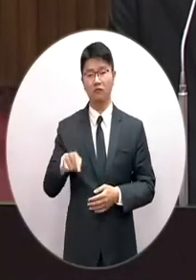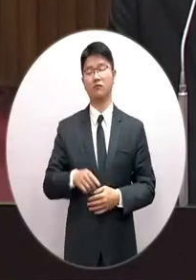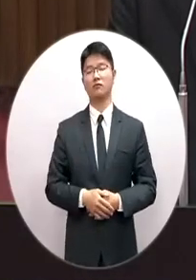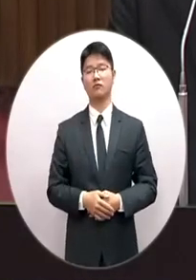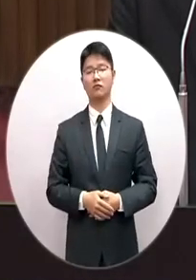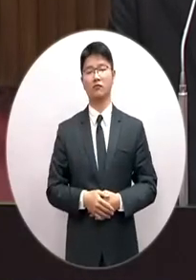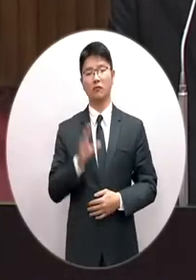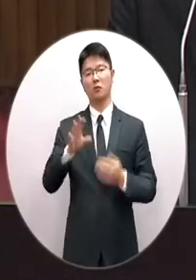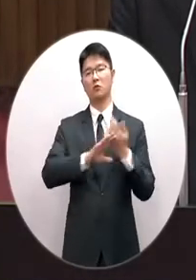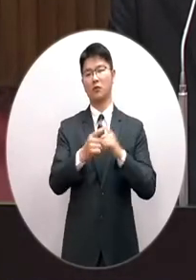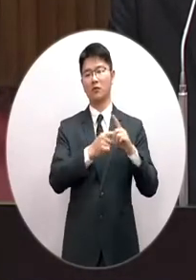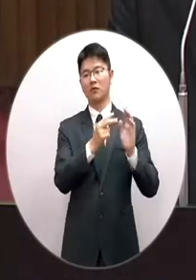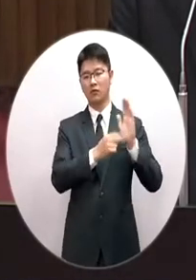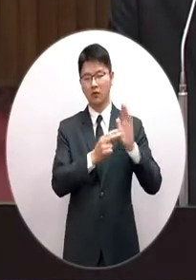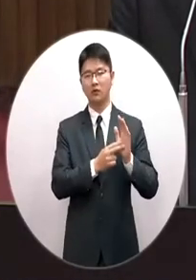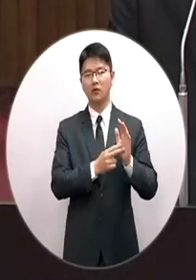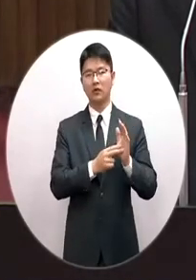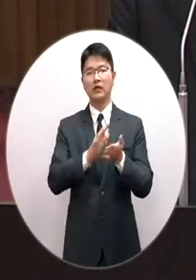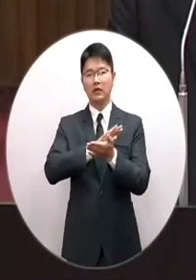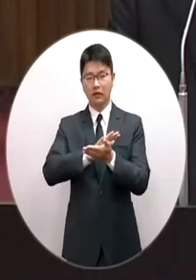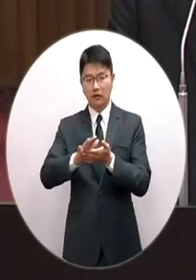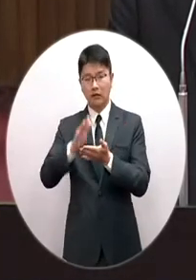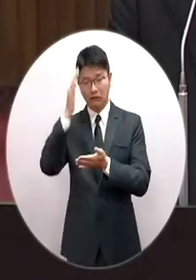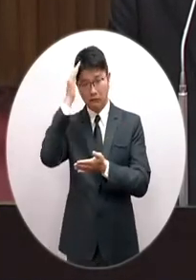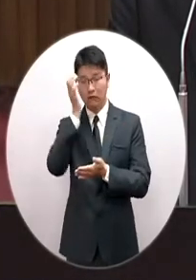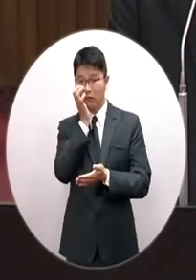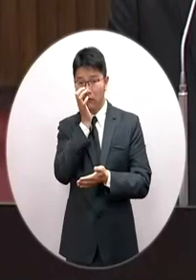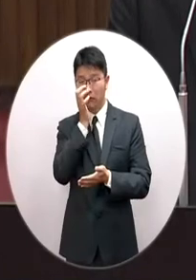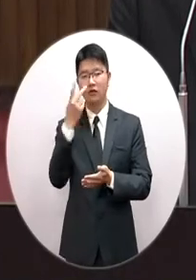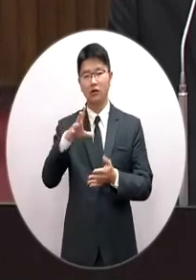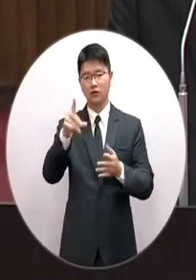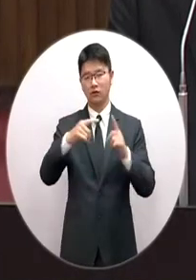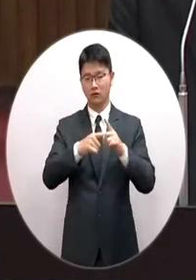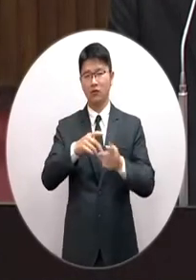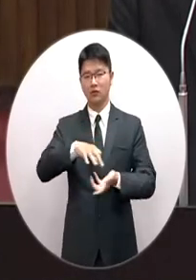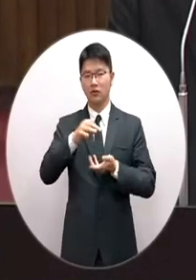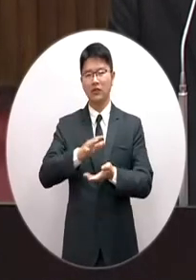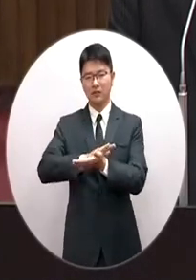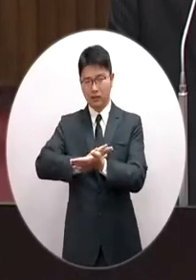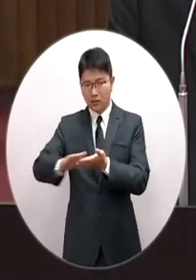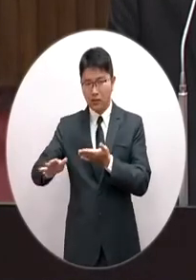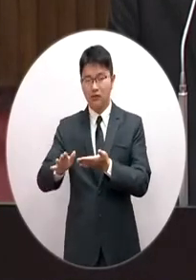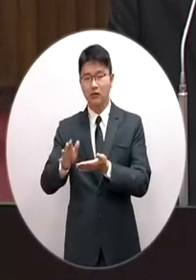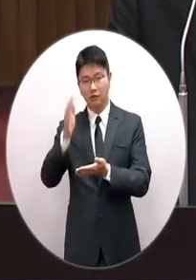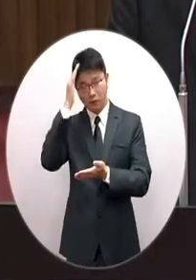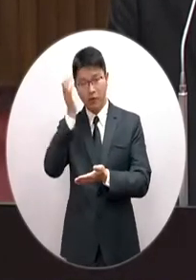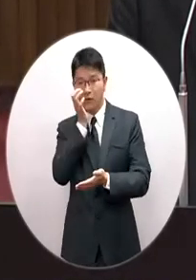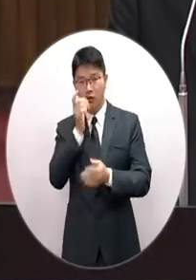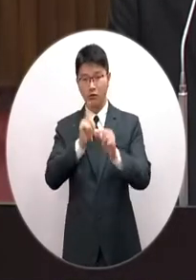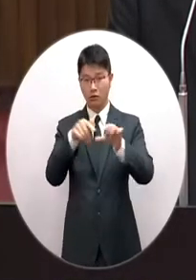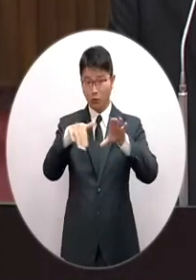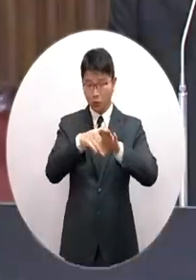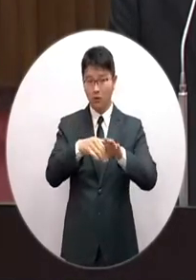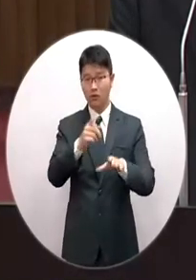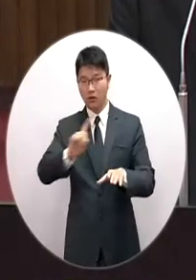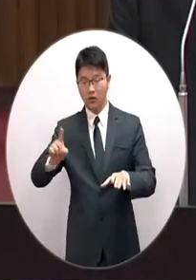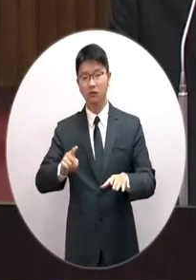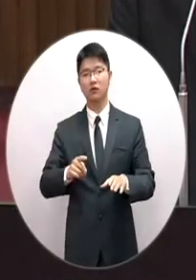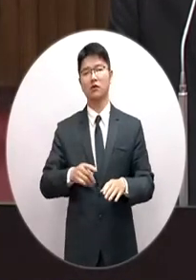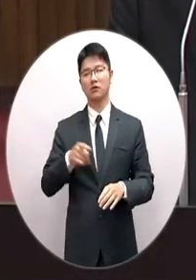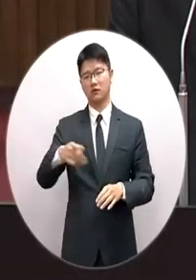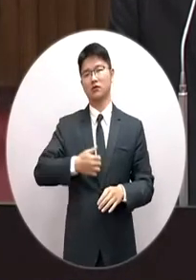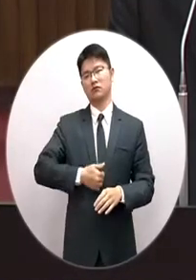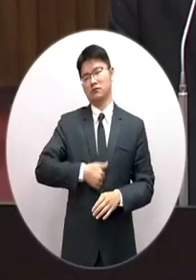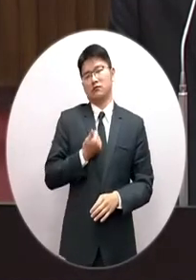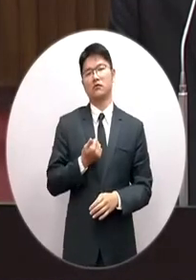说是干净煤，甚至也有人建议用洁净煤，但不管中文用哪一个名字，实际上